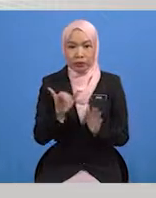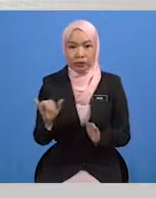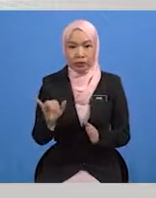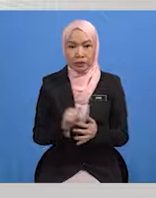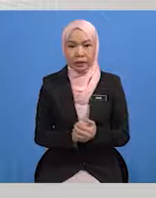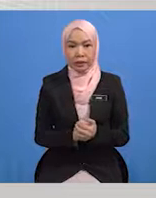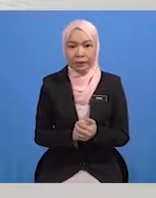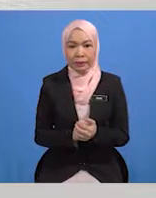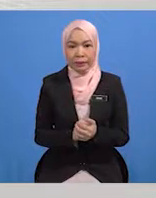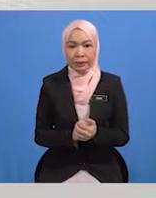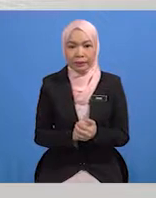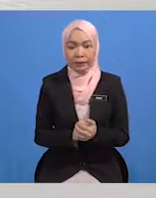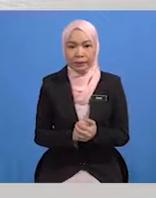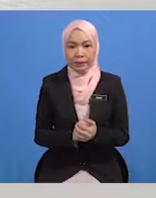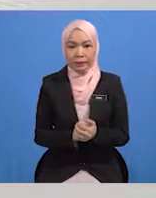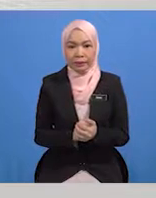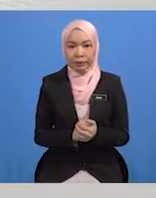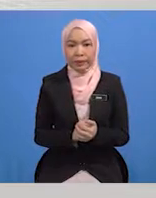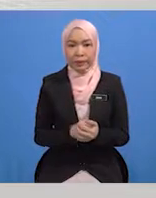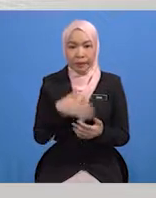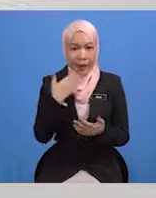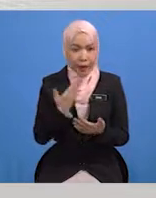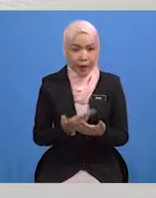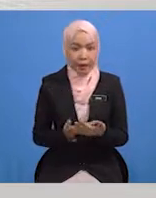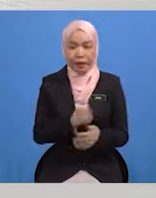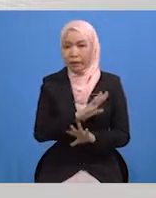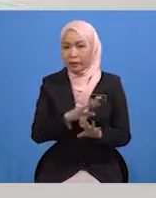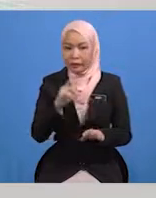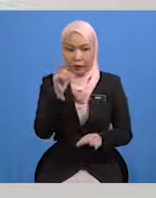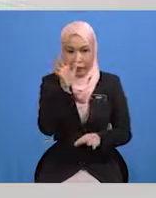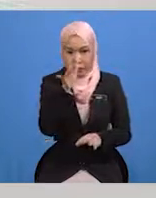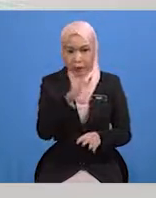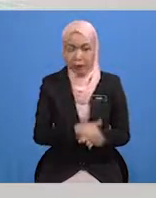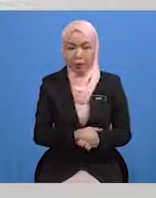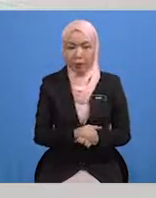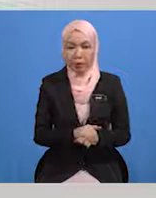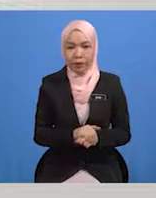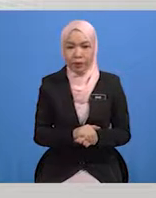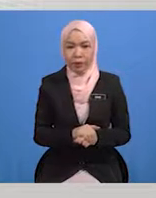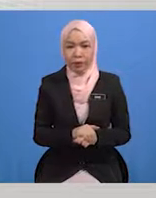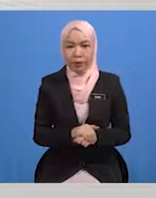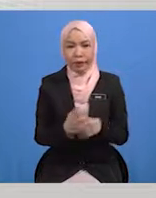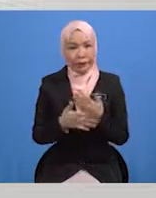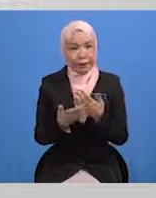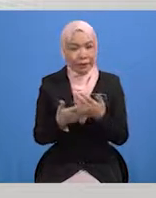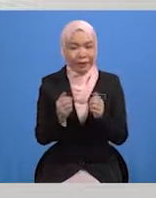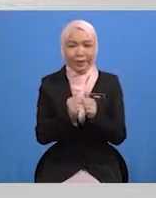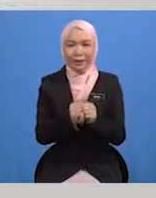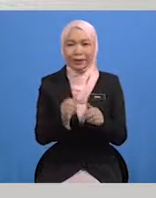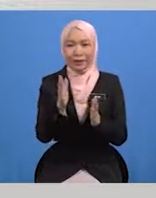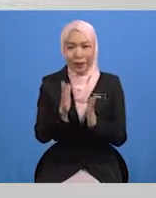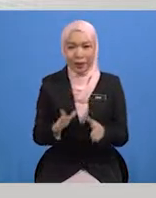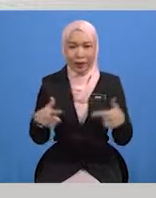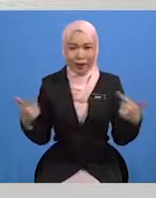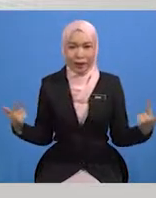yang periang, seorang yang tidak sombong, seorang yang mudah mesra, seorang yang setia pada